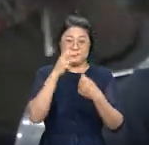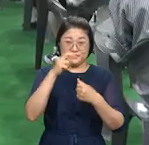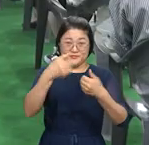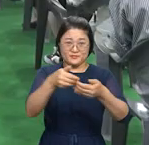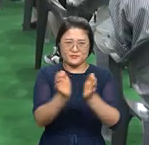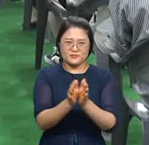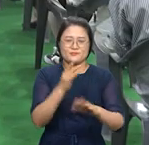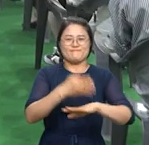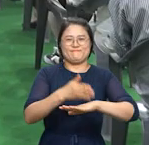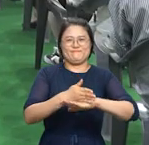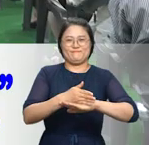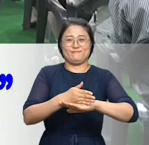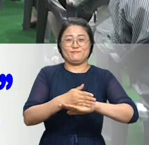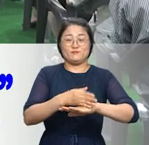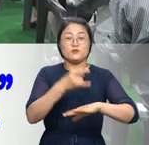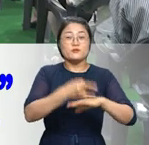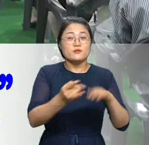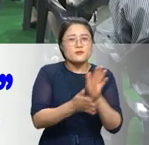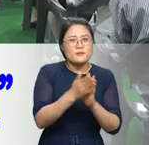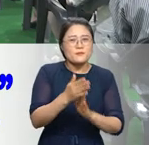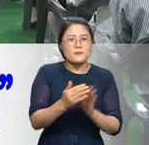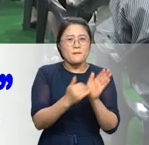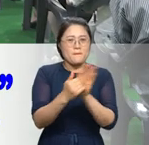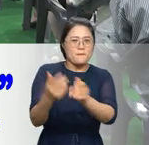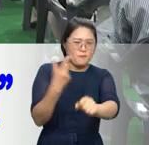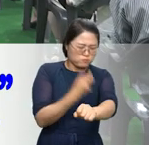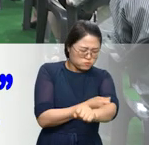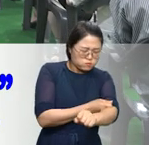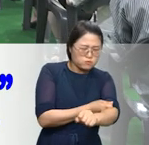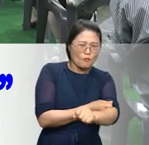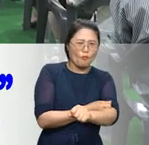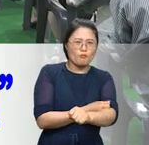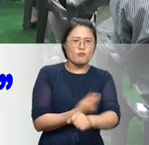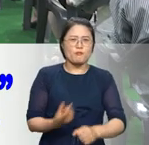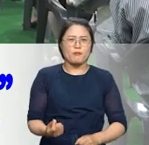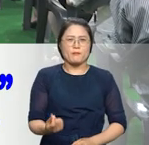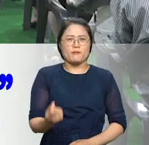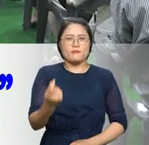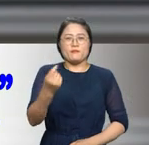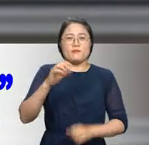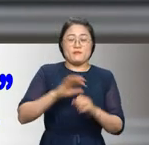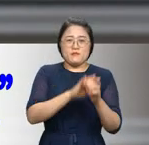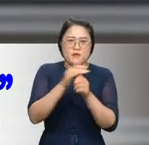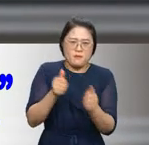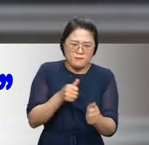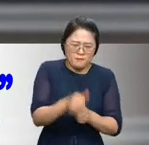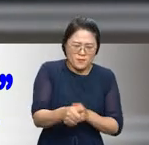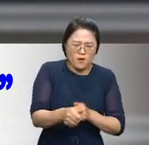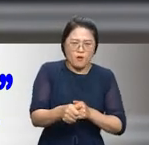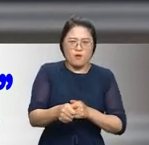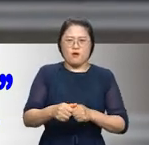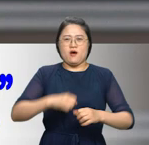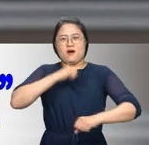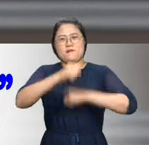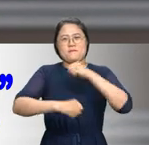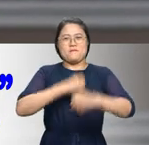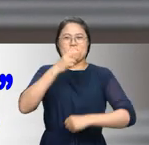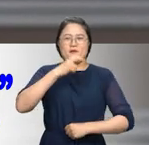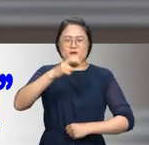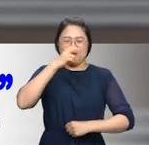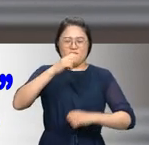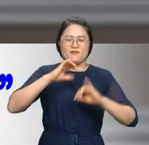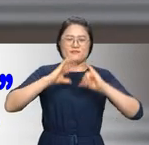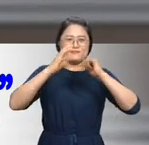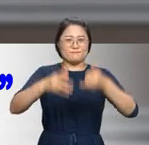의왕시립소년소녀합창단에 감사드린다며 시에서는 빠른 백신 접종을 통해 하루빨리 코로나19를 극복해 다시 마음껏 노래할 수 있는